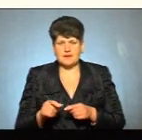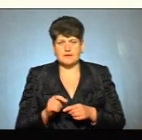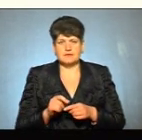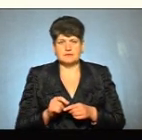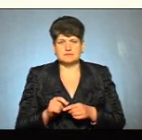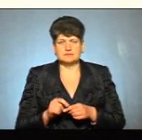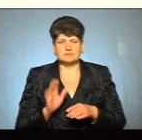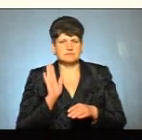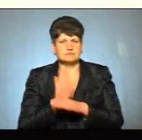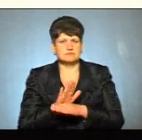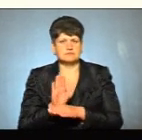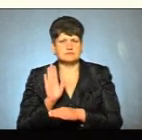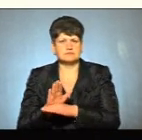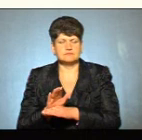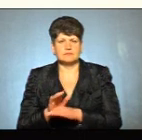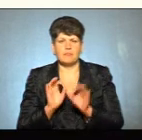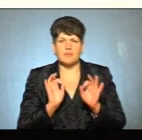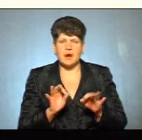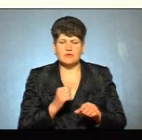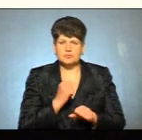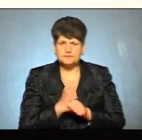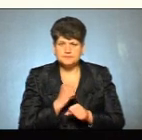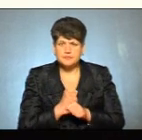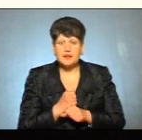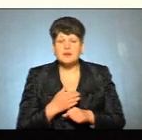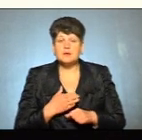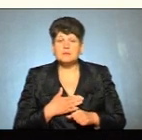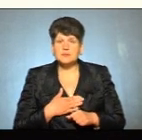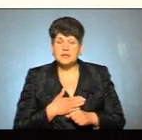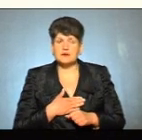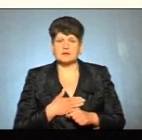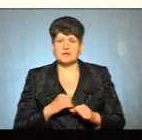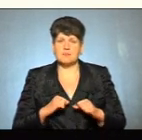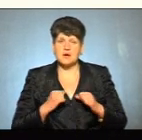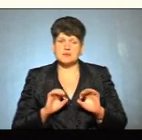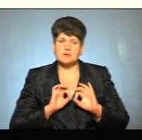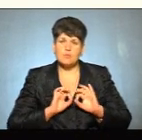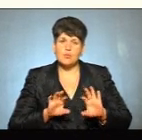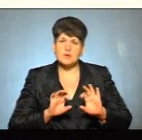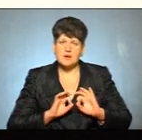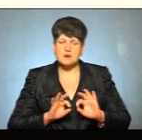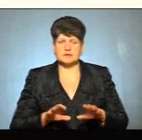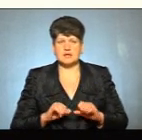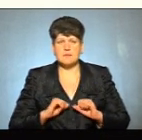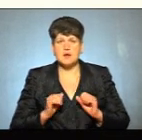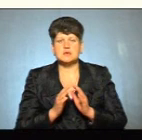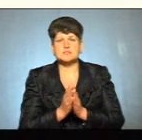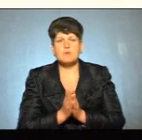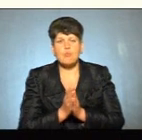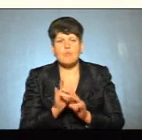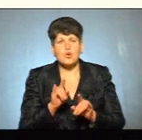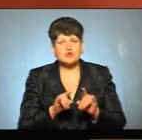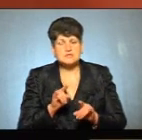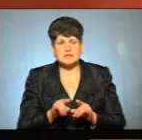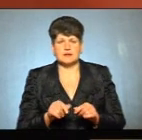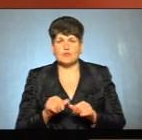вказувати правильно, як поступити. Ми намагалися пояснювати, ми намагалися просити. В деяких